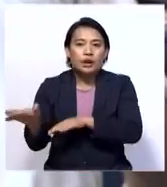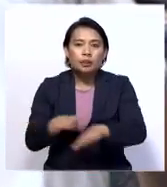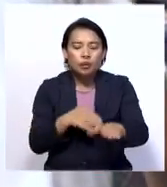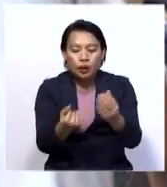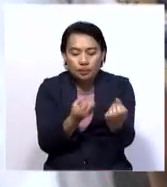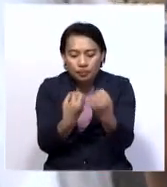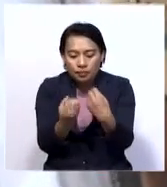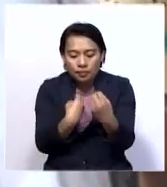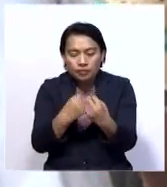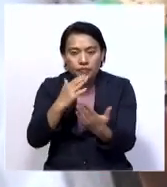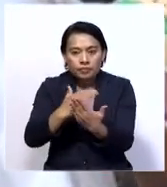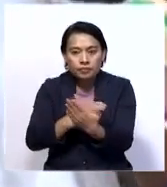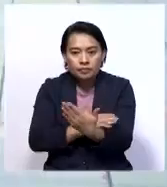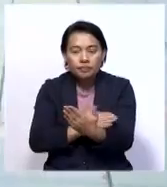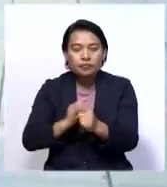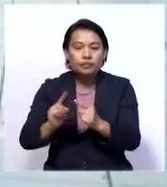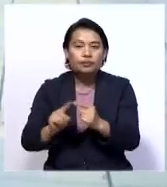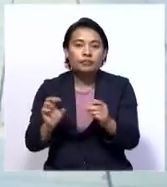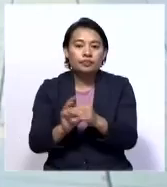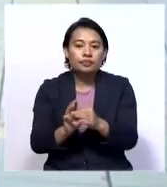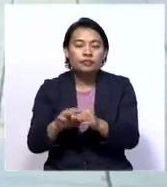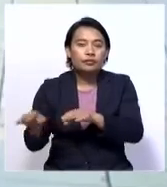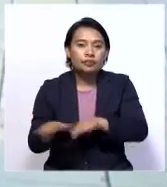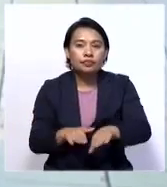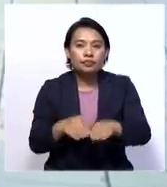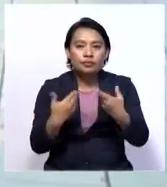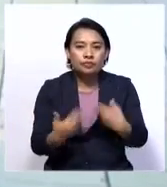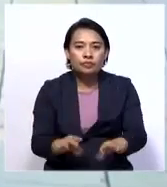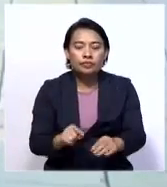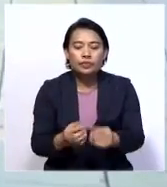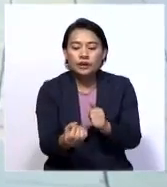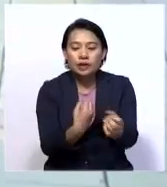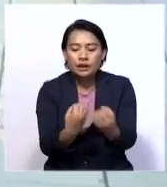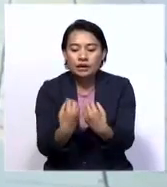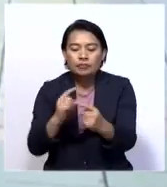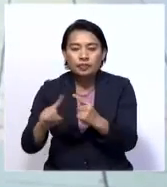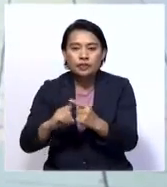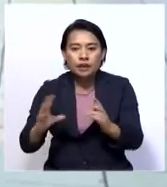กความคิดเห็นและทุกภาคส่วนที่เกี่ยวข้องแล้วก็จะนำข้อเสนอแนะต่